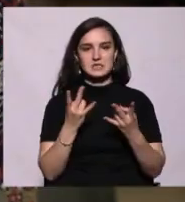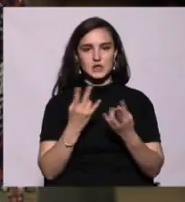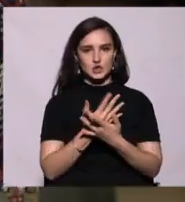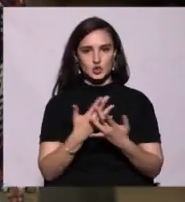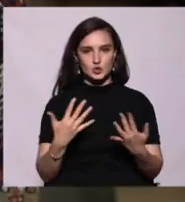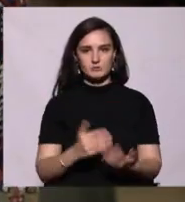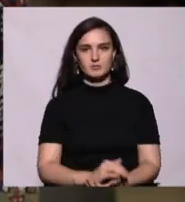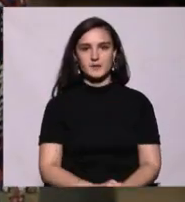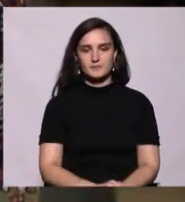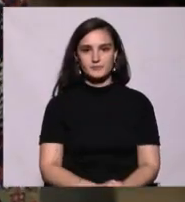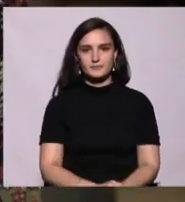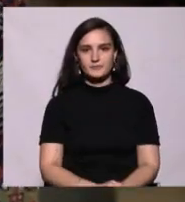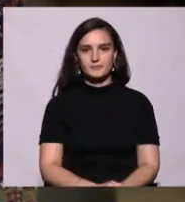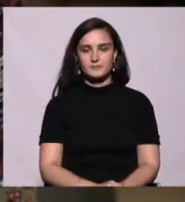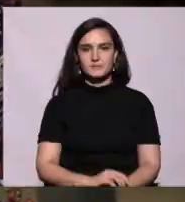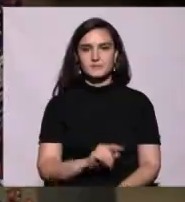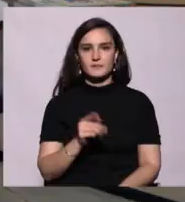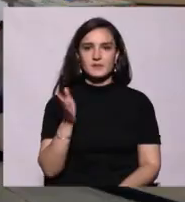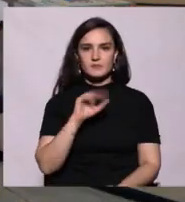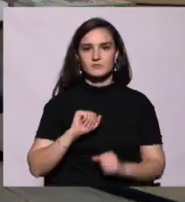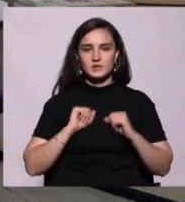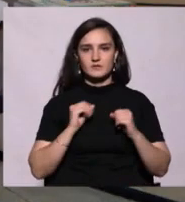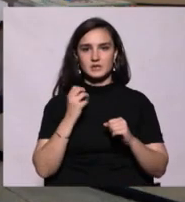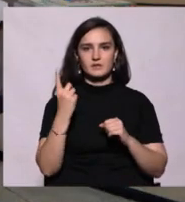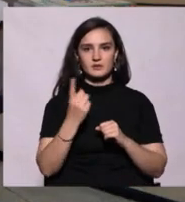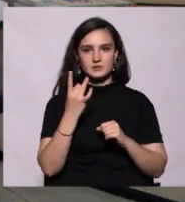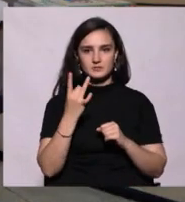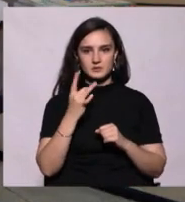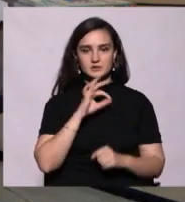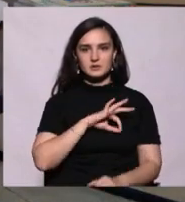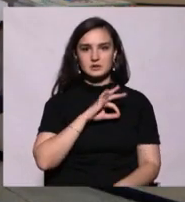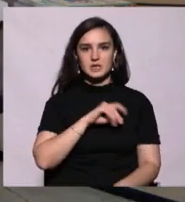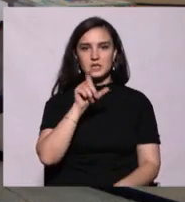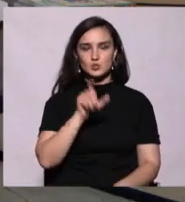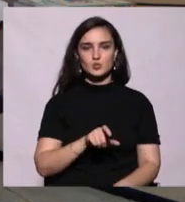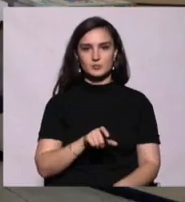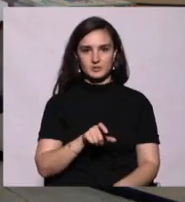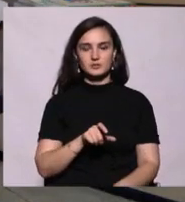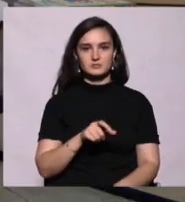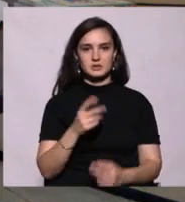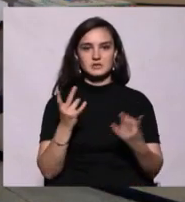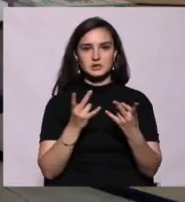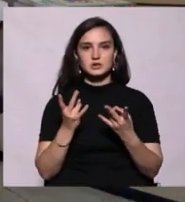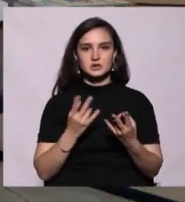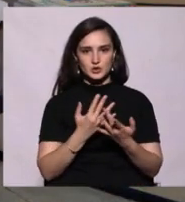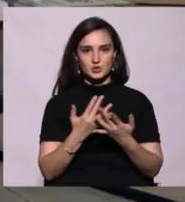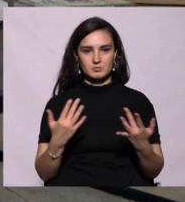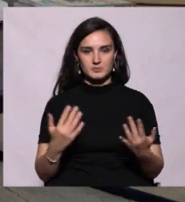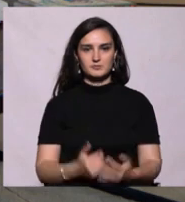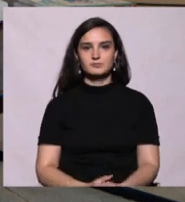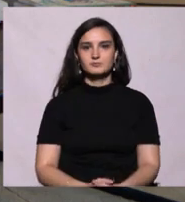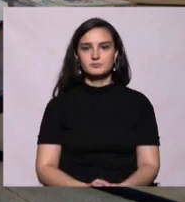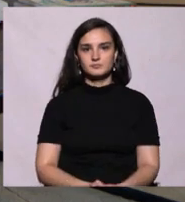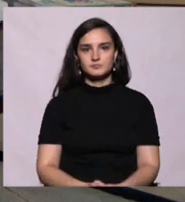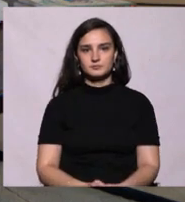მომხმარებელთა საჭიროებები. Let's try it one more time. Customer needs, მომხმარებელთა